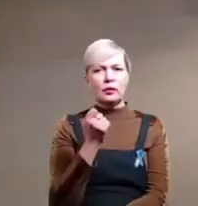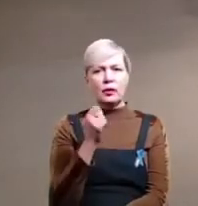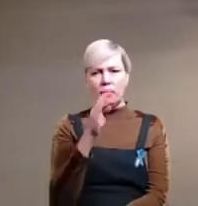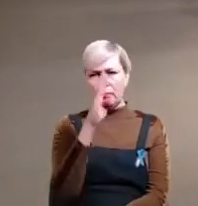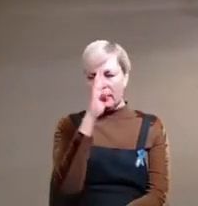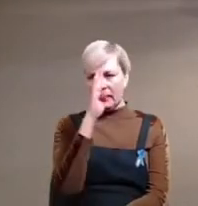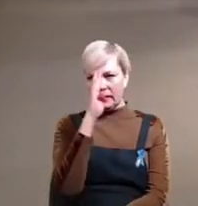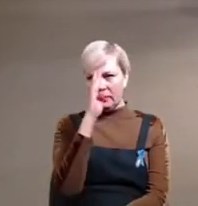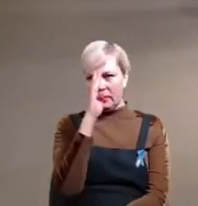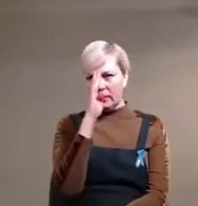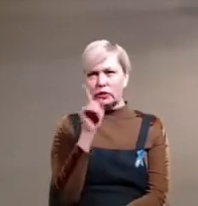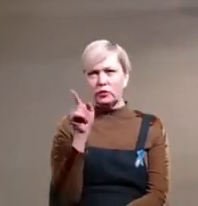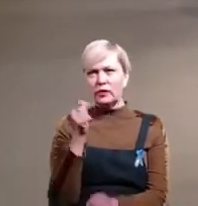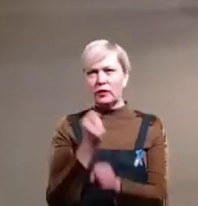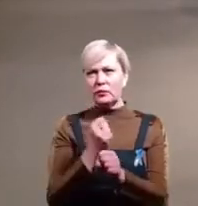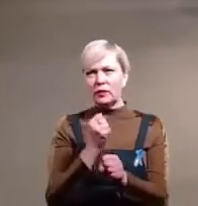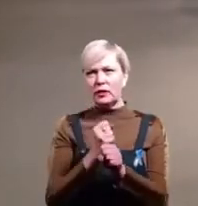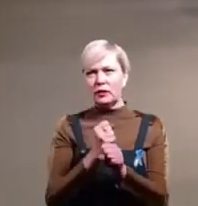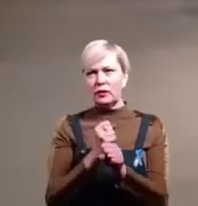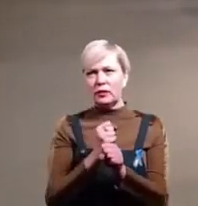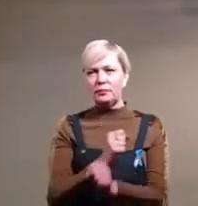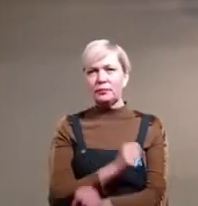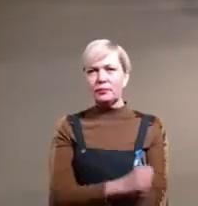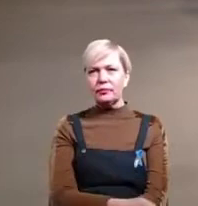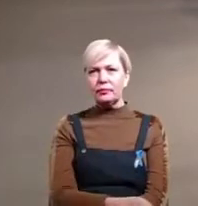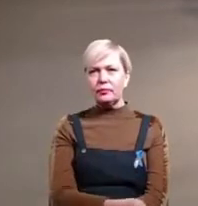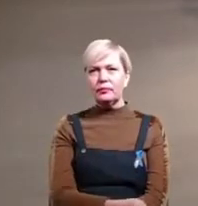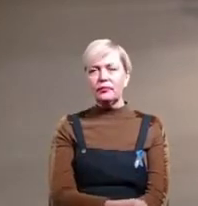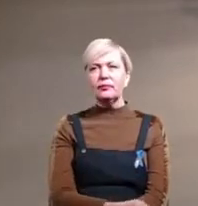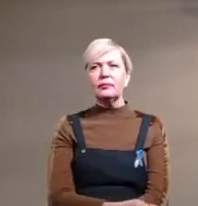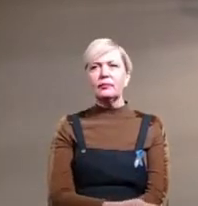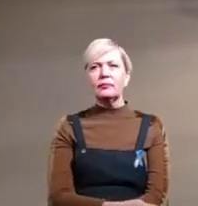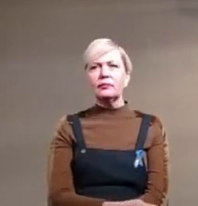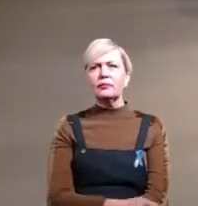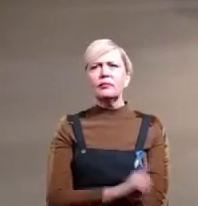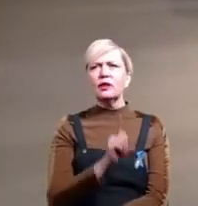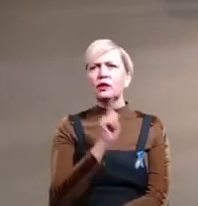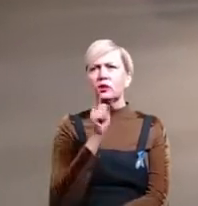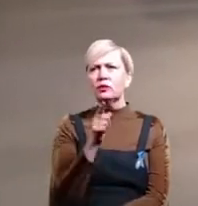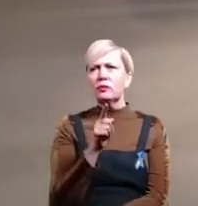Парни, что вы там делали? Что там, Богдан?